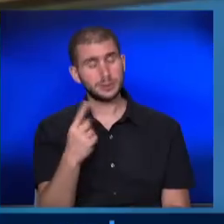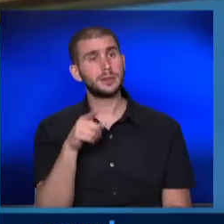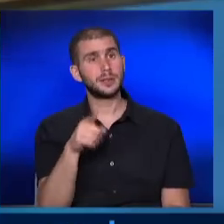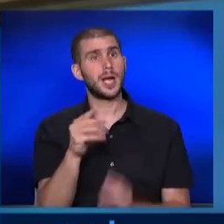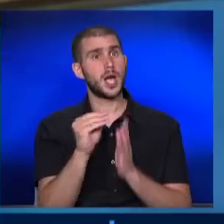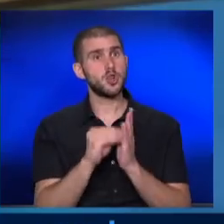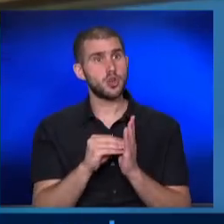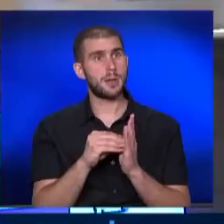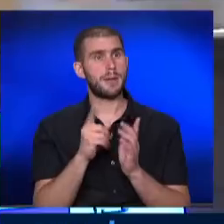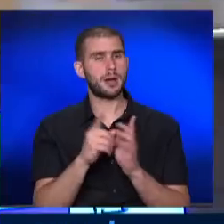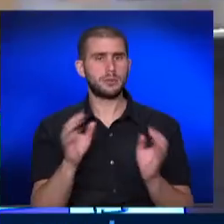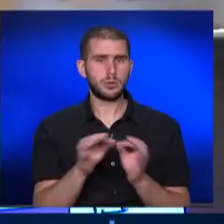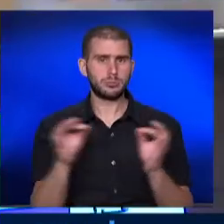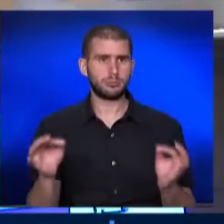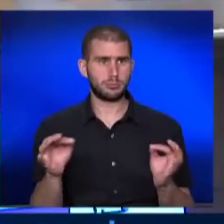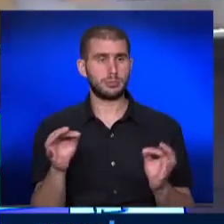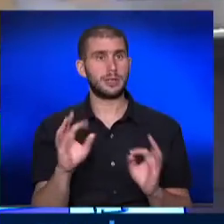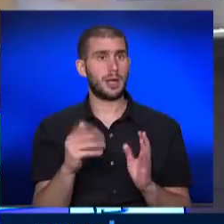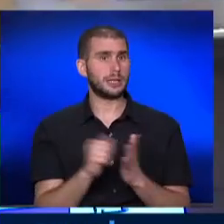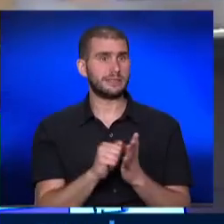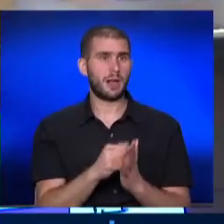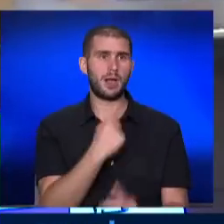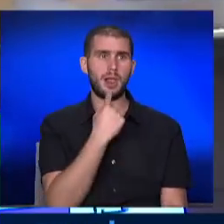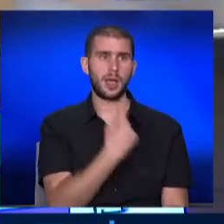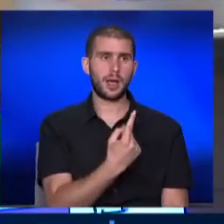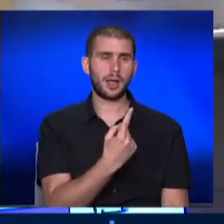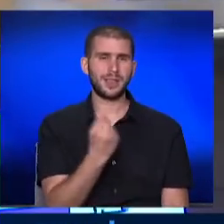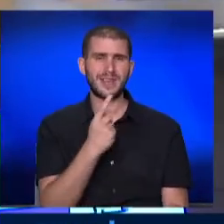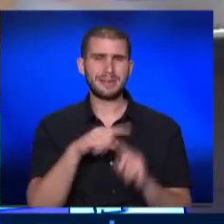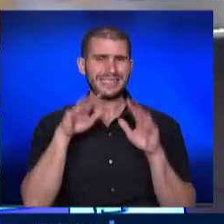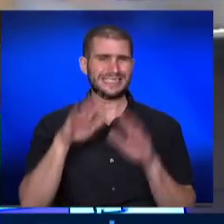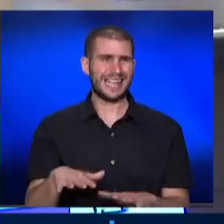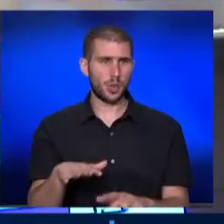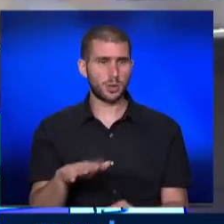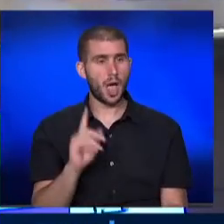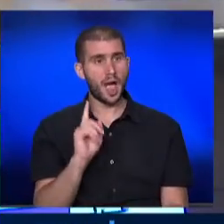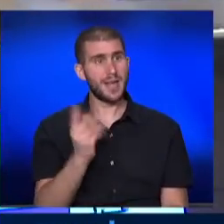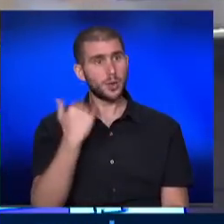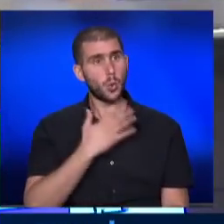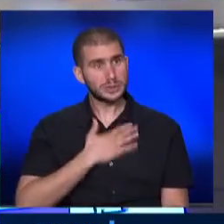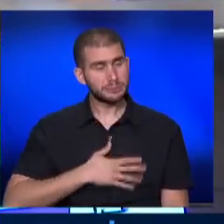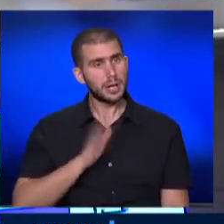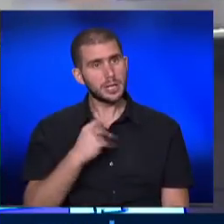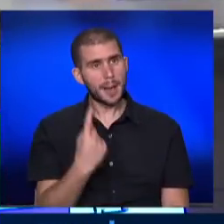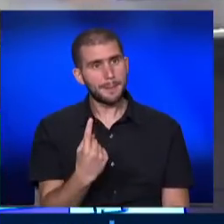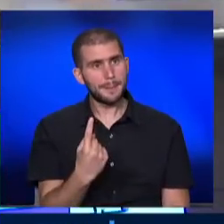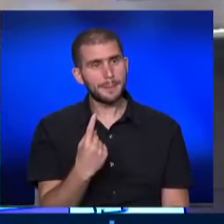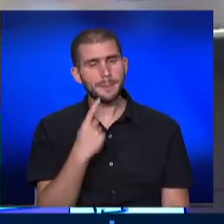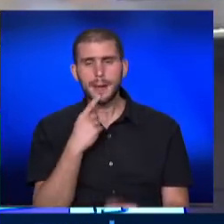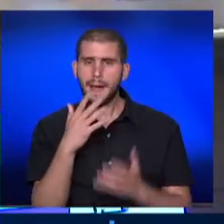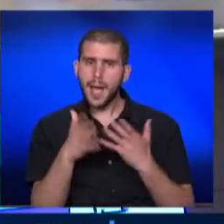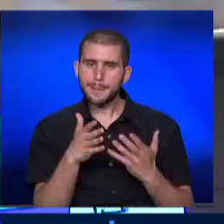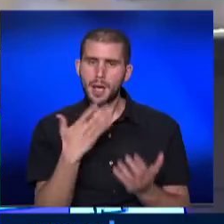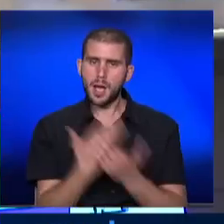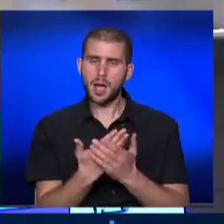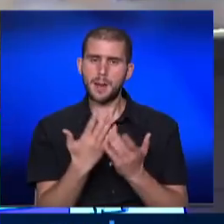הרשימה יוצאת לדרך. חלילה לנו מלומר אמירות גזעניות, אבל היינו רוצים גם שתהיה כאן